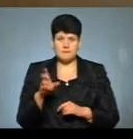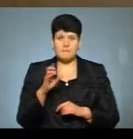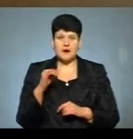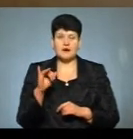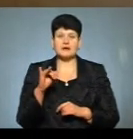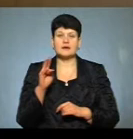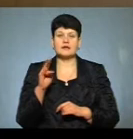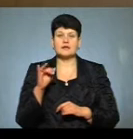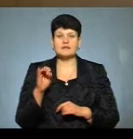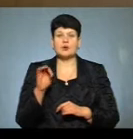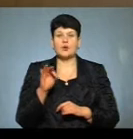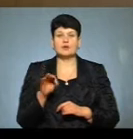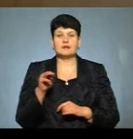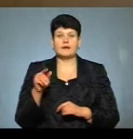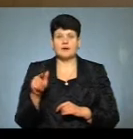Байковецький ОТГ,